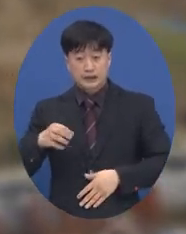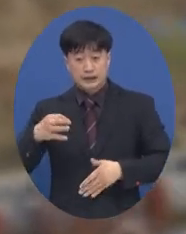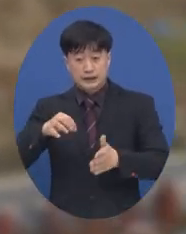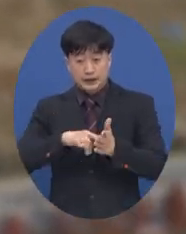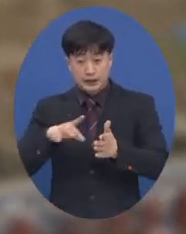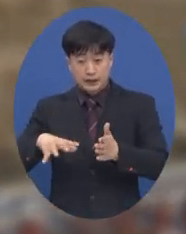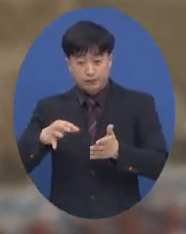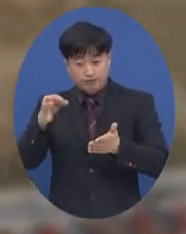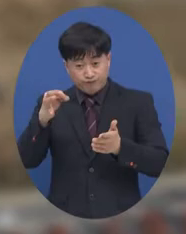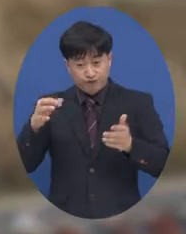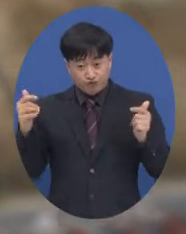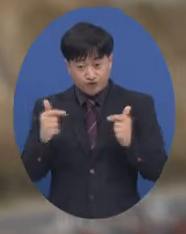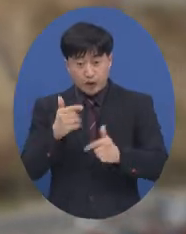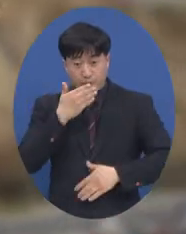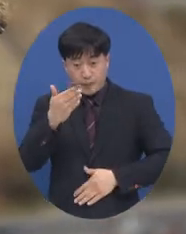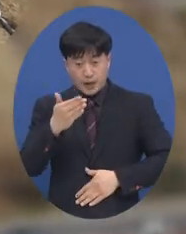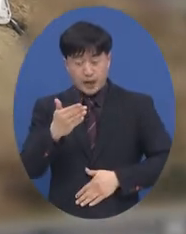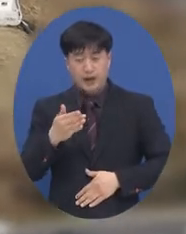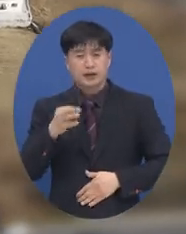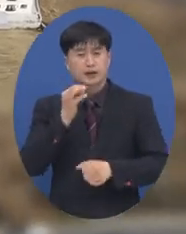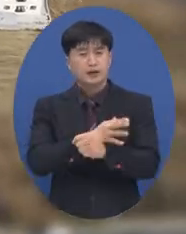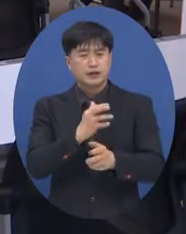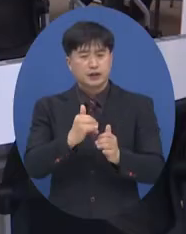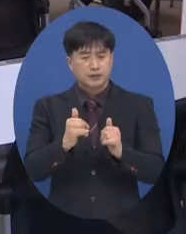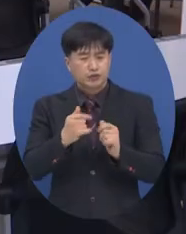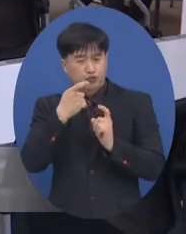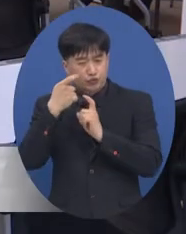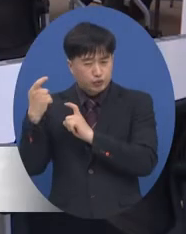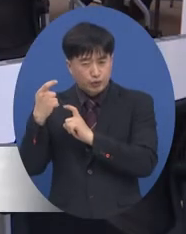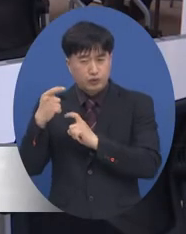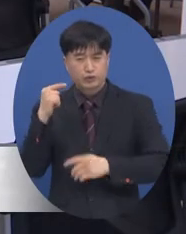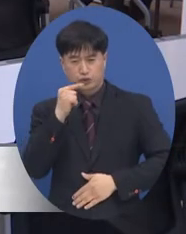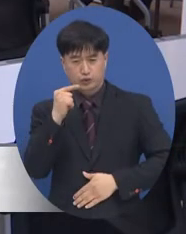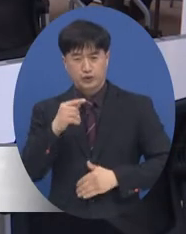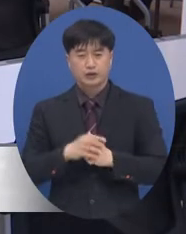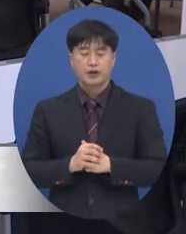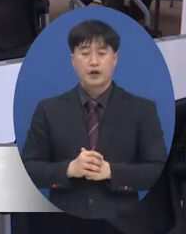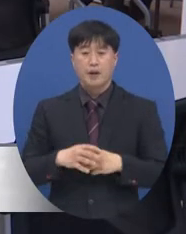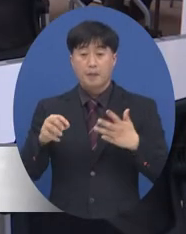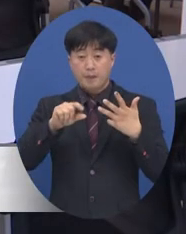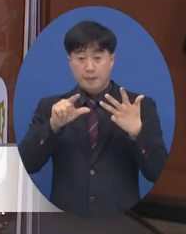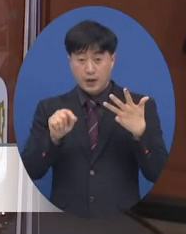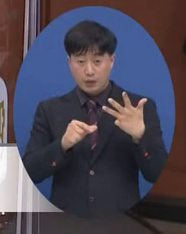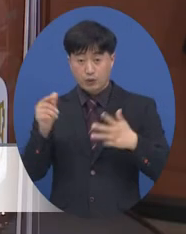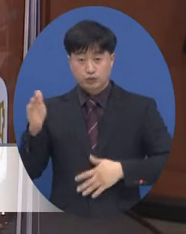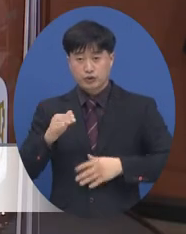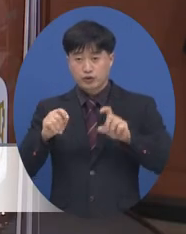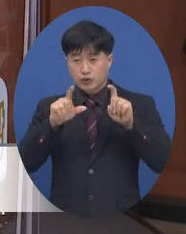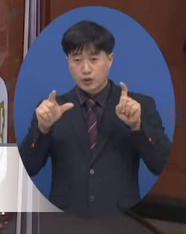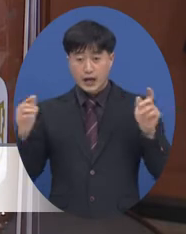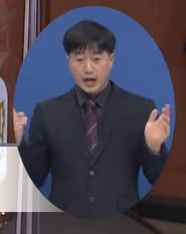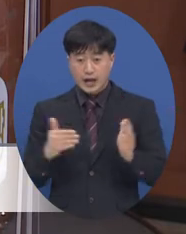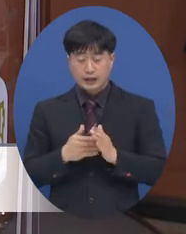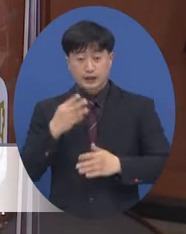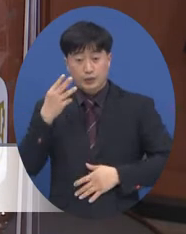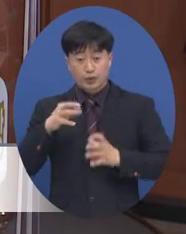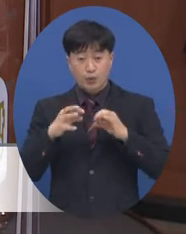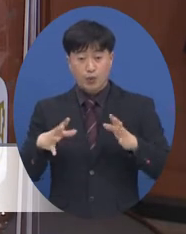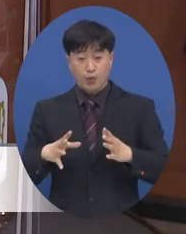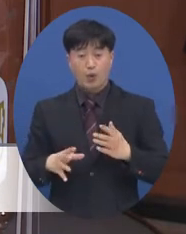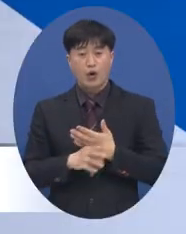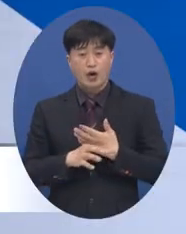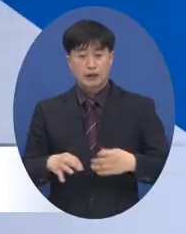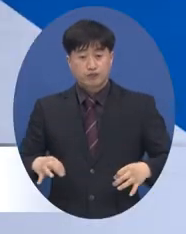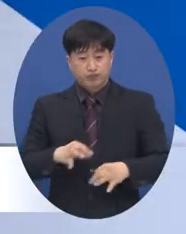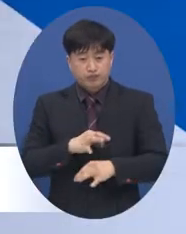있다고 소비자를 현혹하는 등 치밀함을 보였습니다. 경기도는 8월부터 10월까지 3개월간 부정청약자,